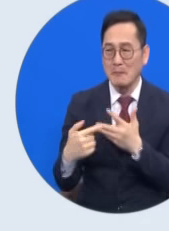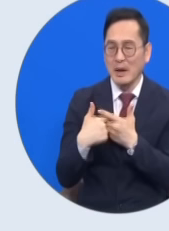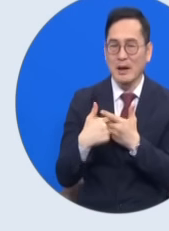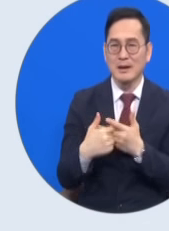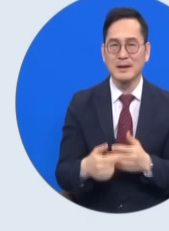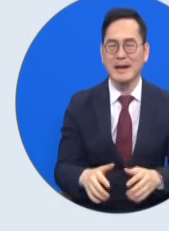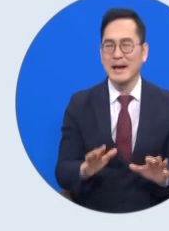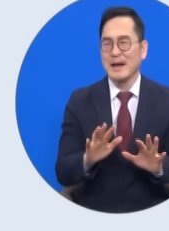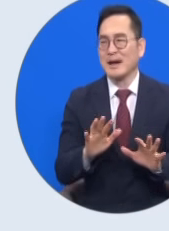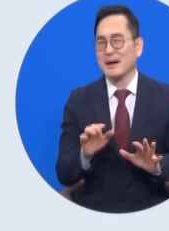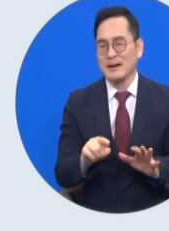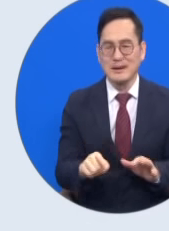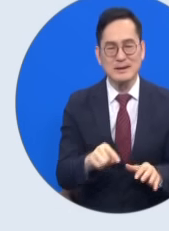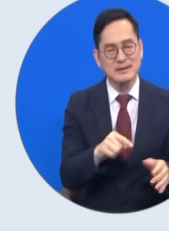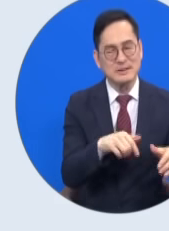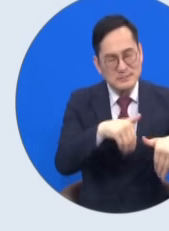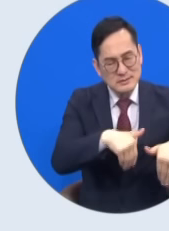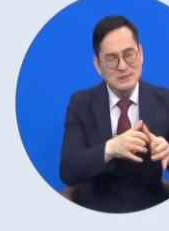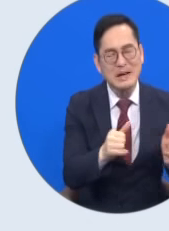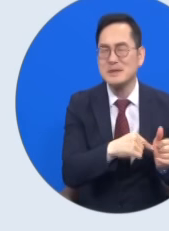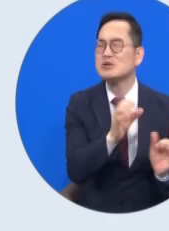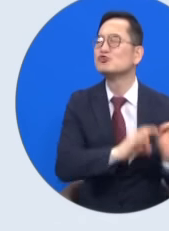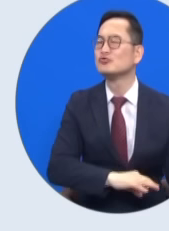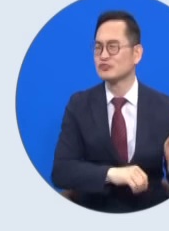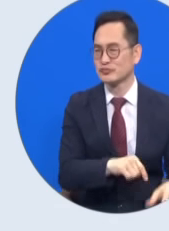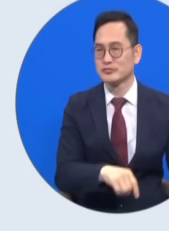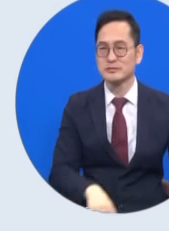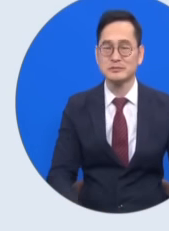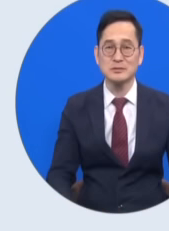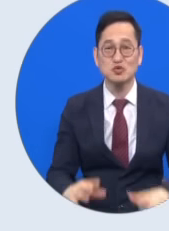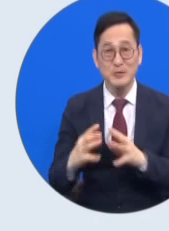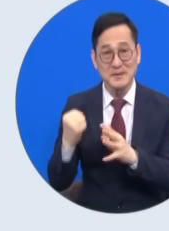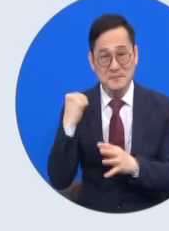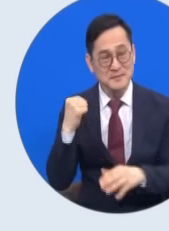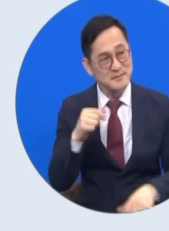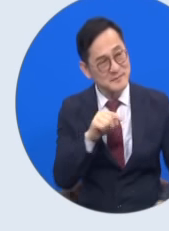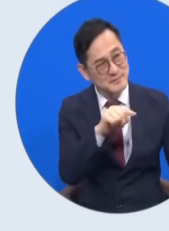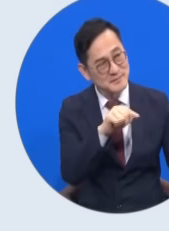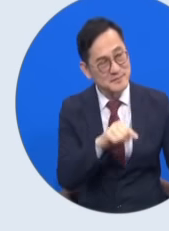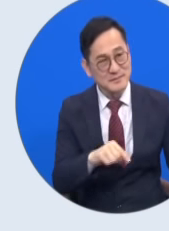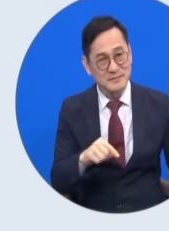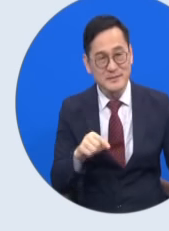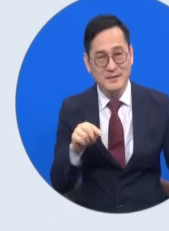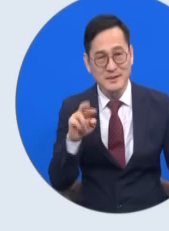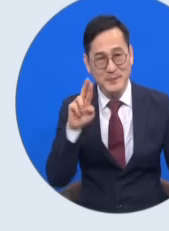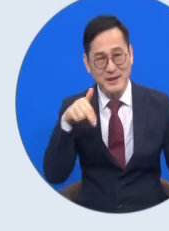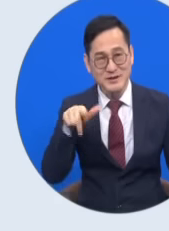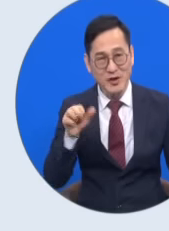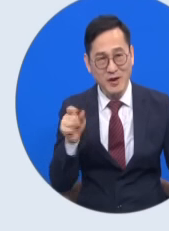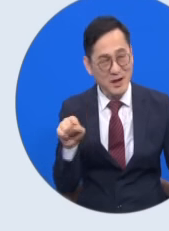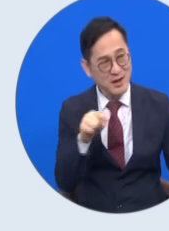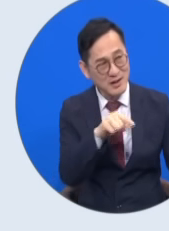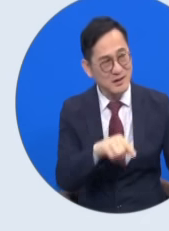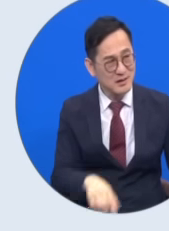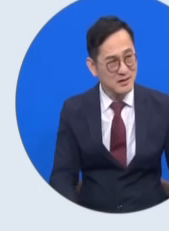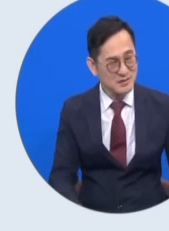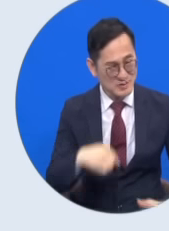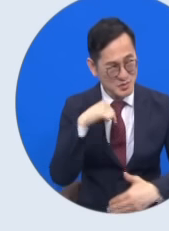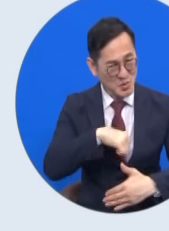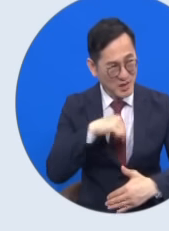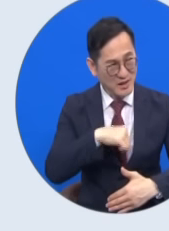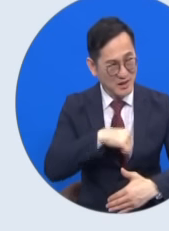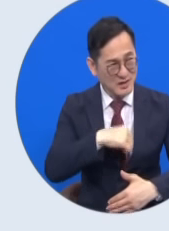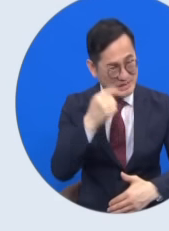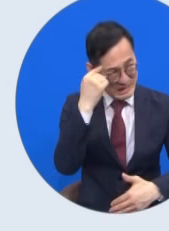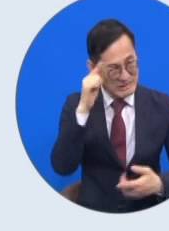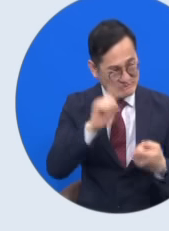한 시간 후에 삭제됐는데 이 대표 측은 실무자의 실수라고 얘기했습니다. 그러자 국민의힘 박정하 단장은요. 본심을 드러낸 것이다. 성인지